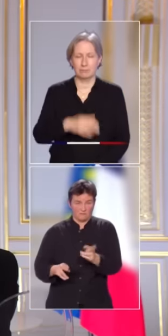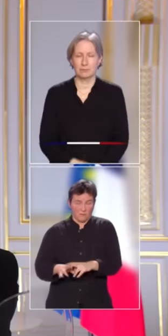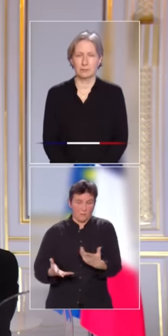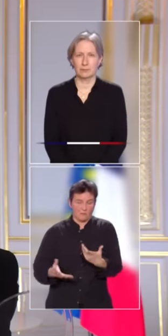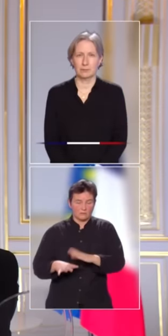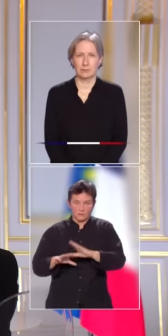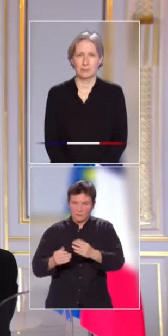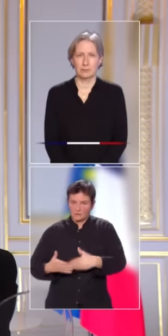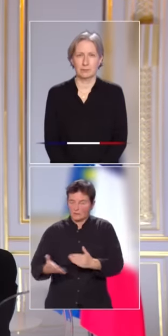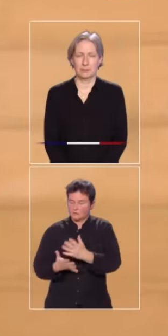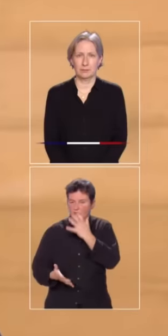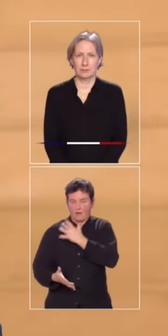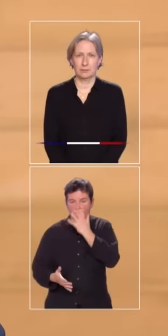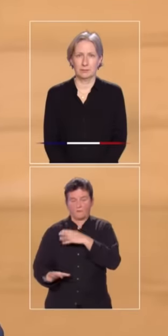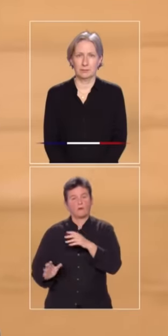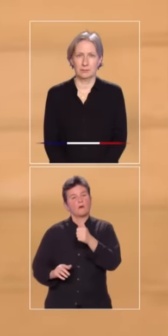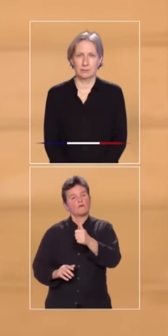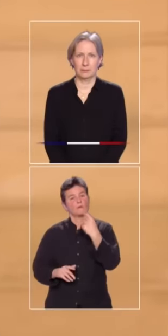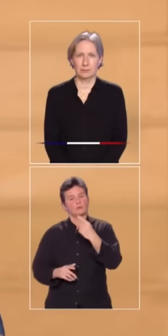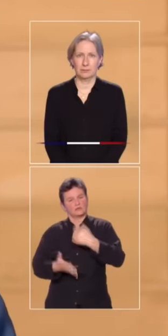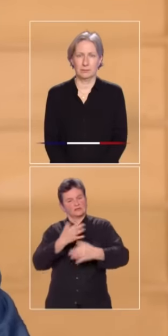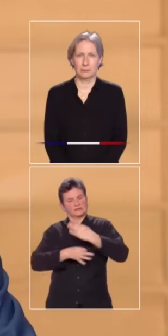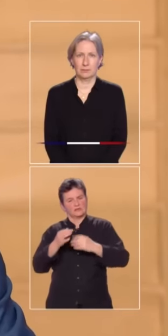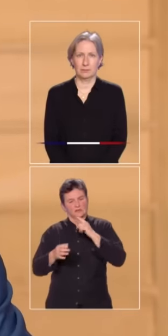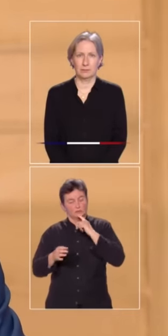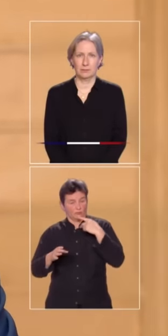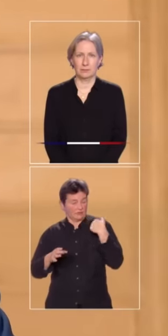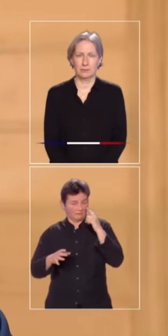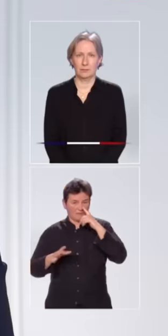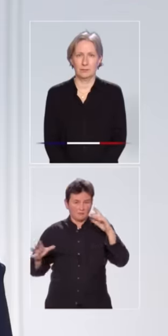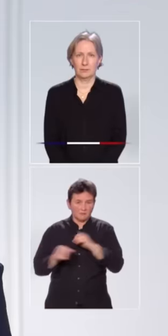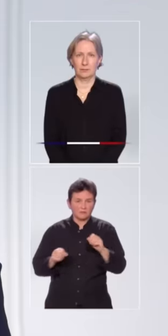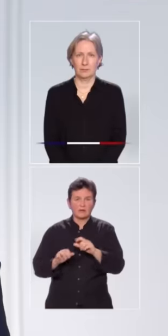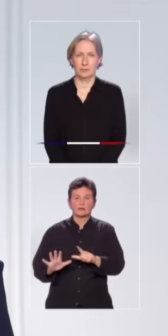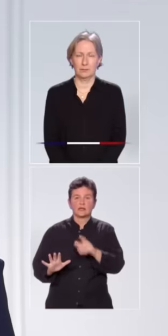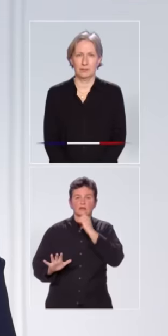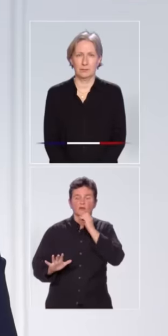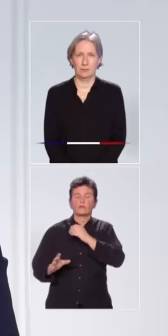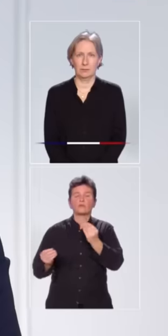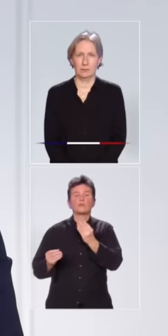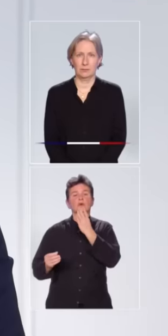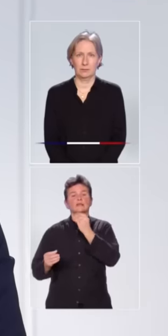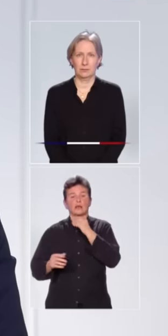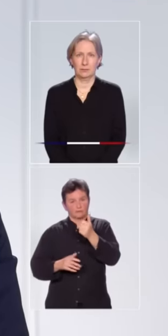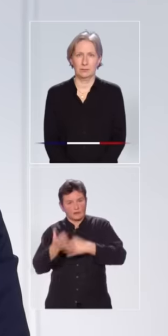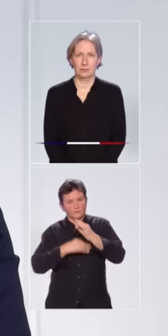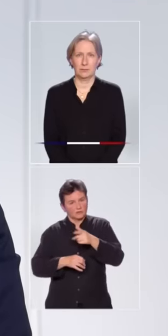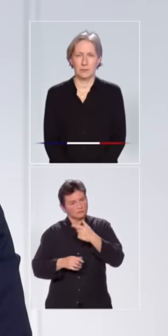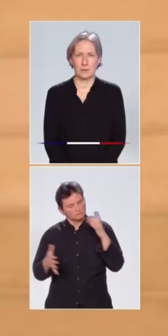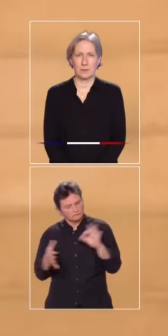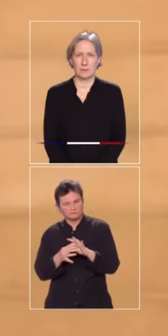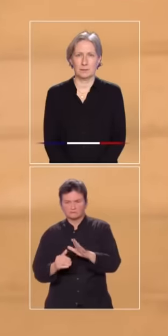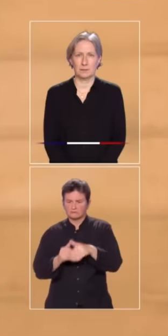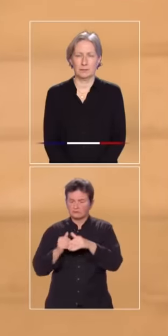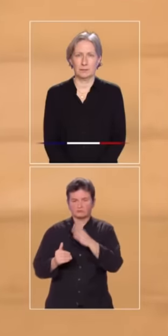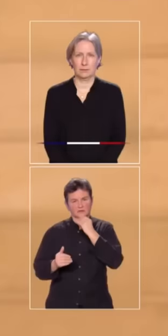sur place sont atroces. Vous avez toujours dit, depuis les attentats terroristes du 7 octobre en Israël, que vous étiez derrière Israël et qu'Israël